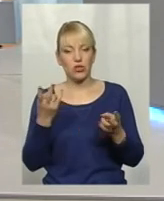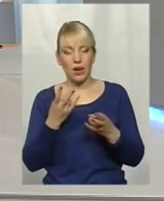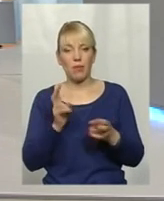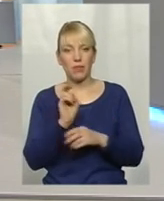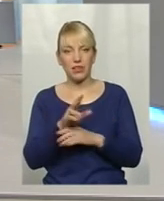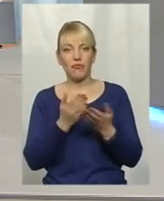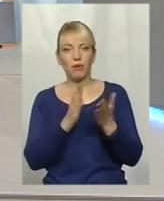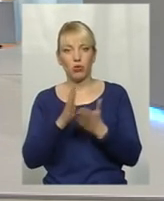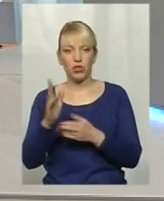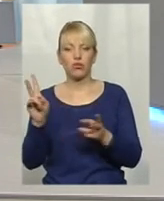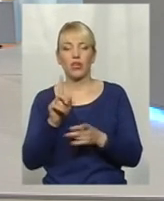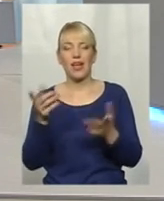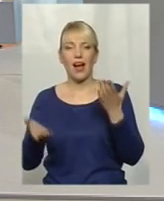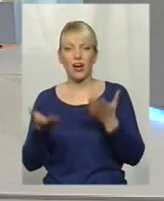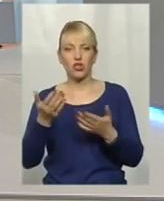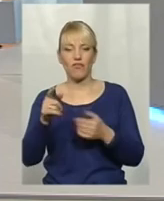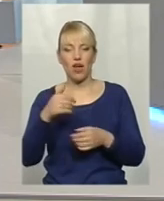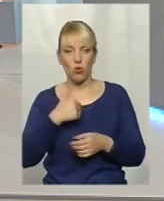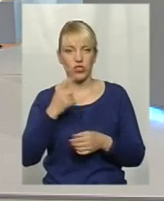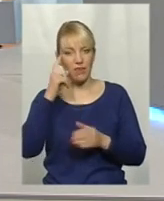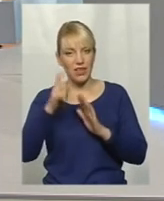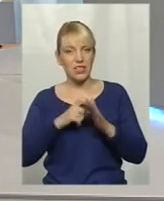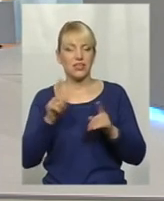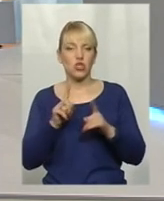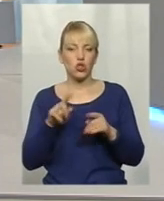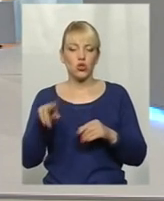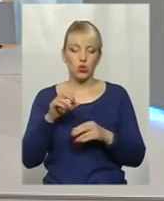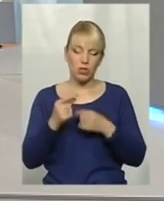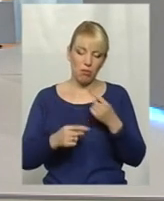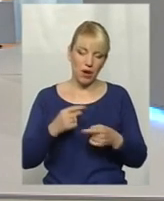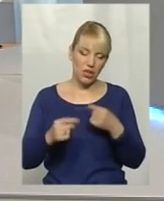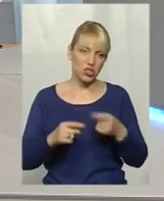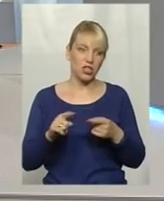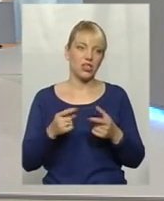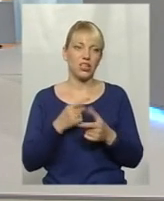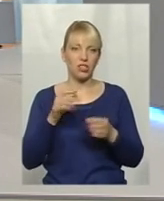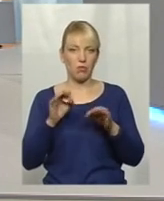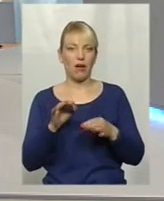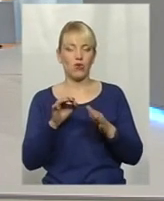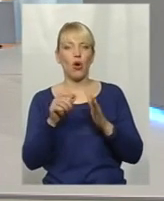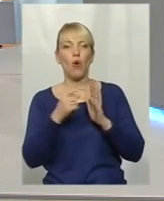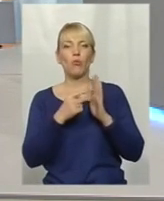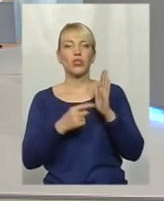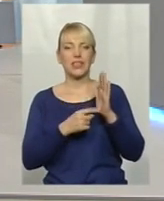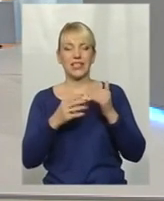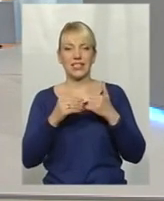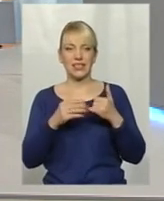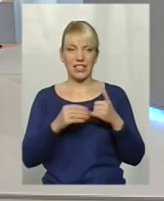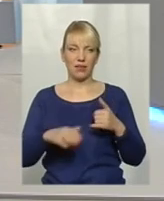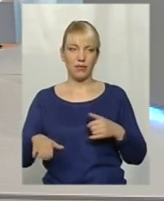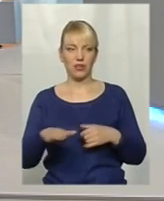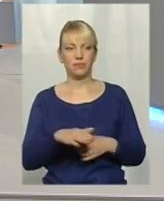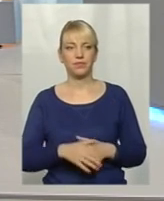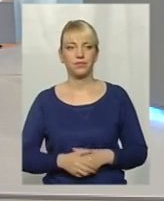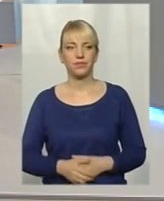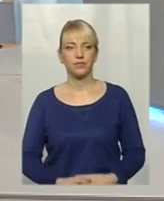там вияснити щодо спадщини чи того, чи, да. чи правильно вони поділили приходять, сусідами межі. Так? Там просто активний колектив